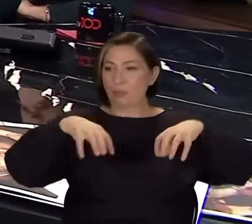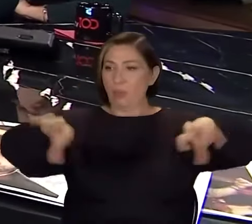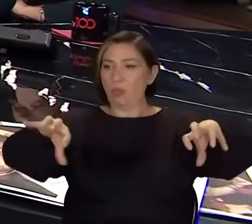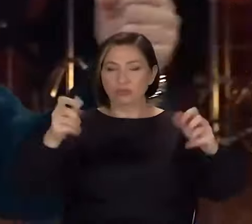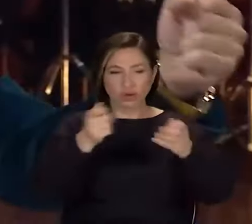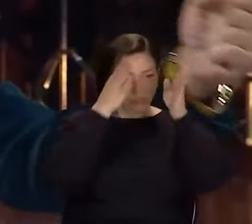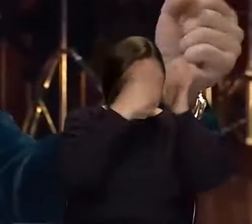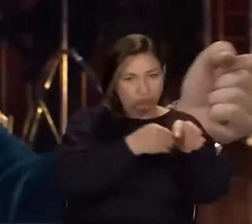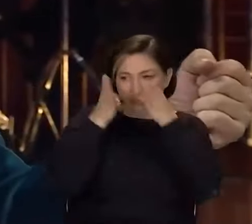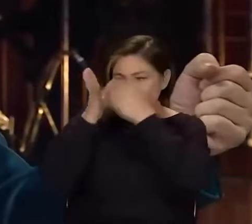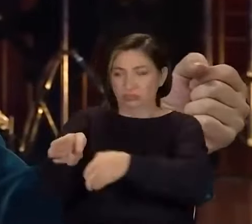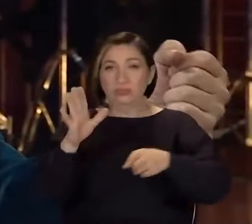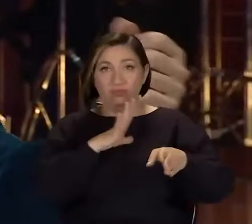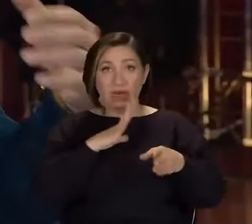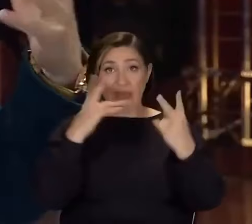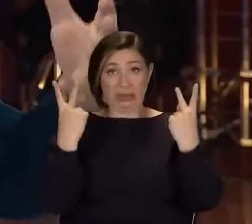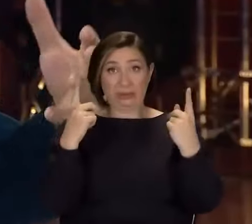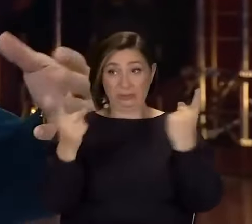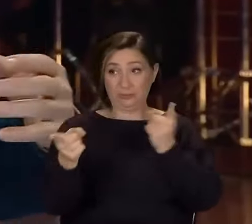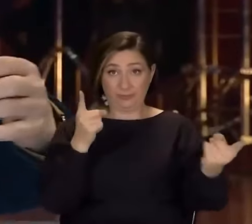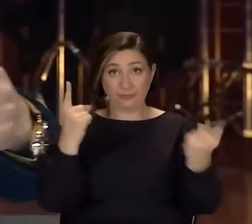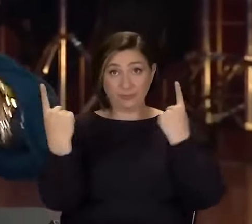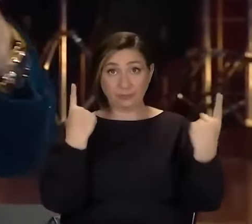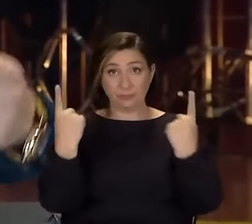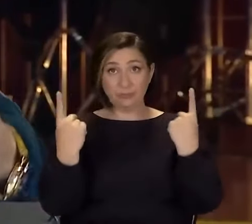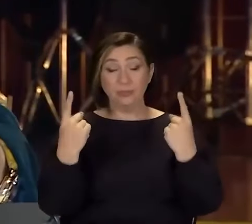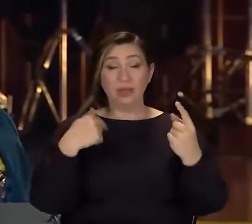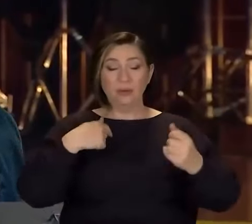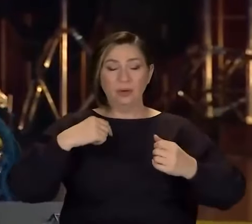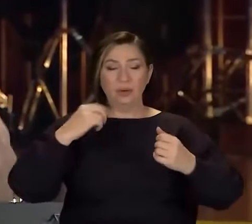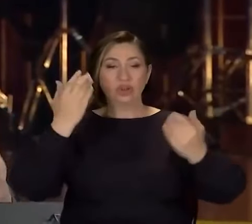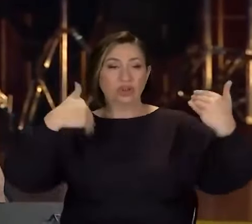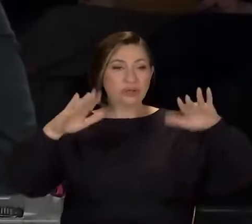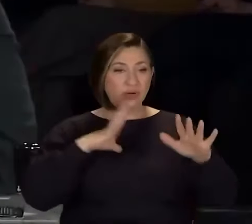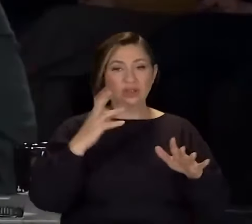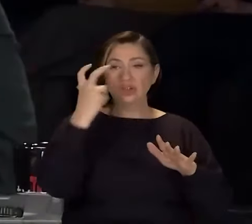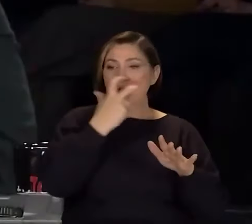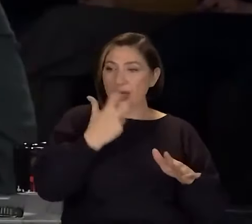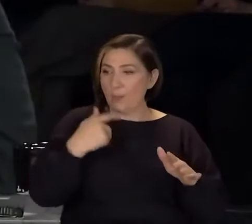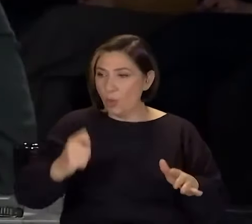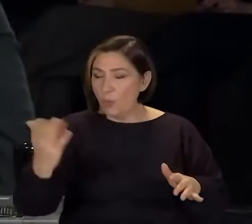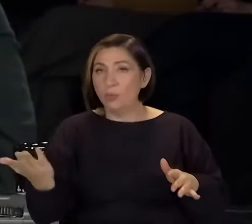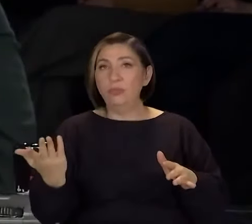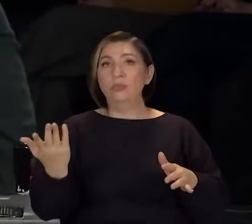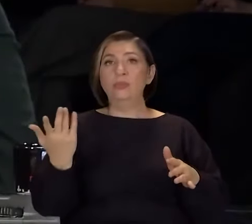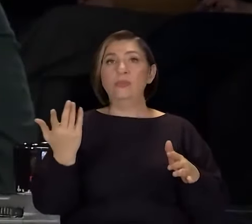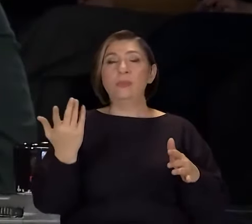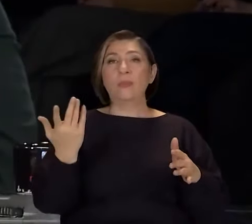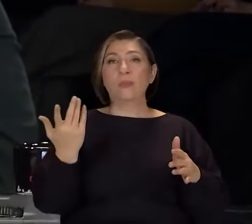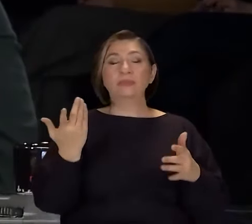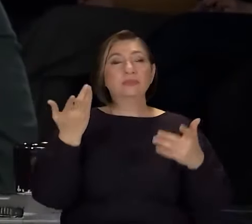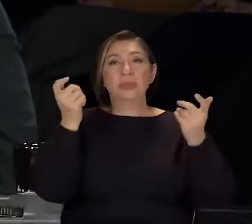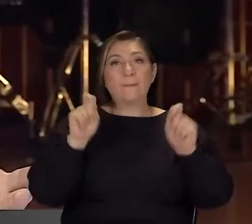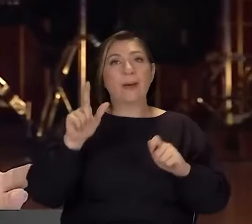yapıyorum. İki işim var. Ve performans sanatçısıyım. Ve o zaman